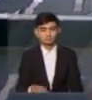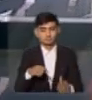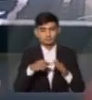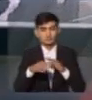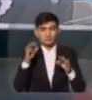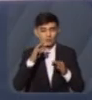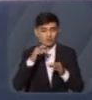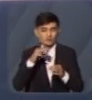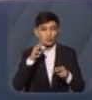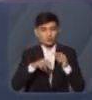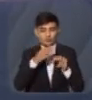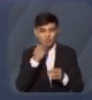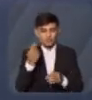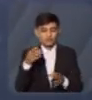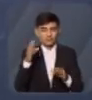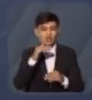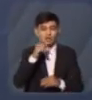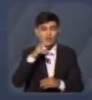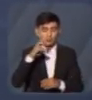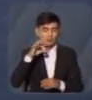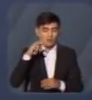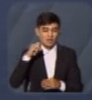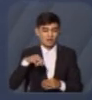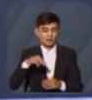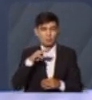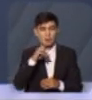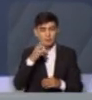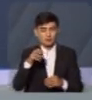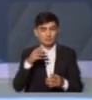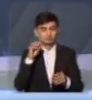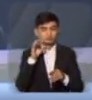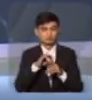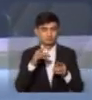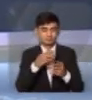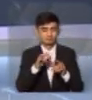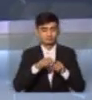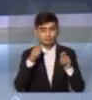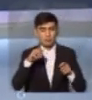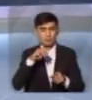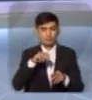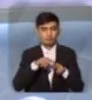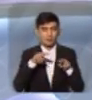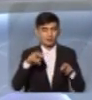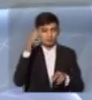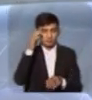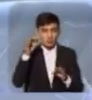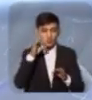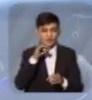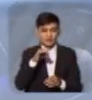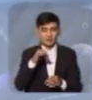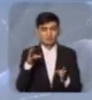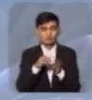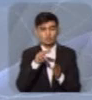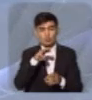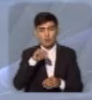Пробациялық мерзімі әлі аяқталмаған белсенді Жанболат Мамай саяси партия құратын мәлімдеді. Жалғыз емес. Қасында саясаткер Төлеген Жүкеев пен